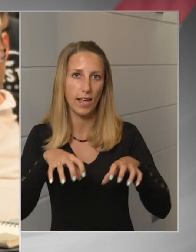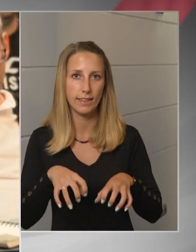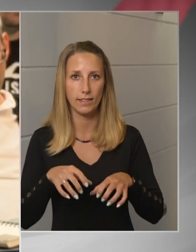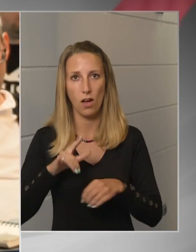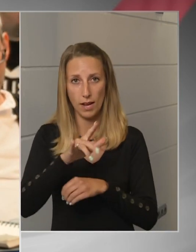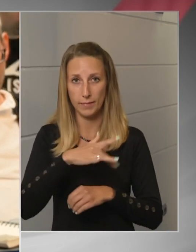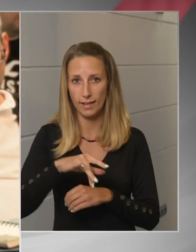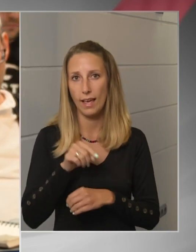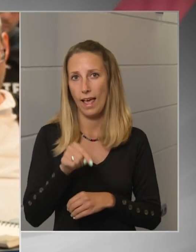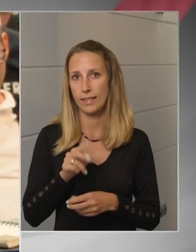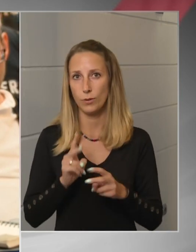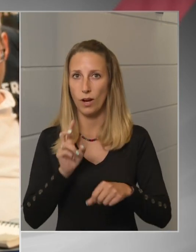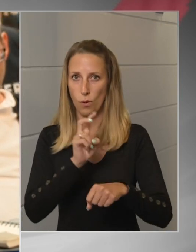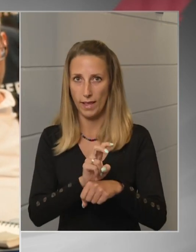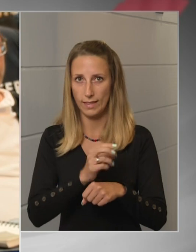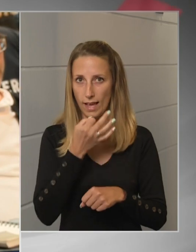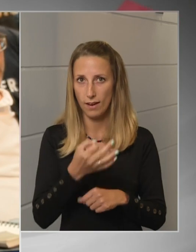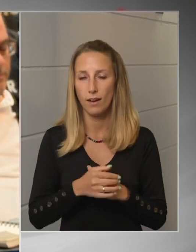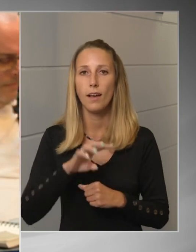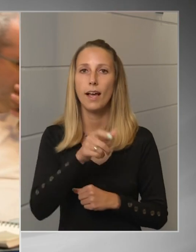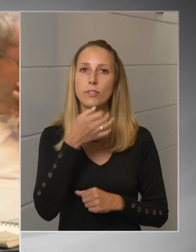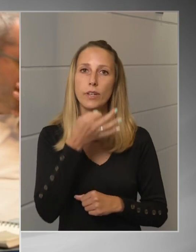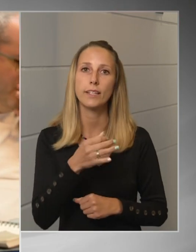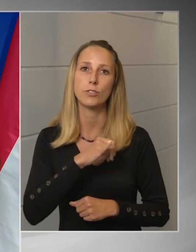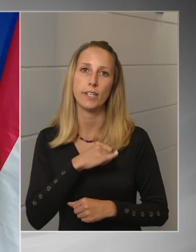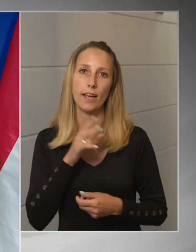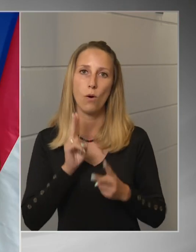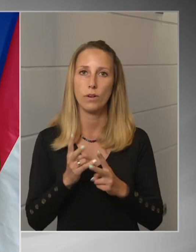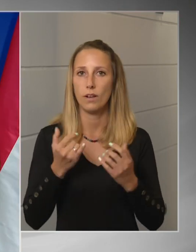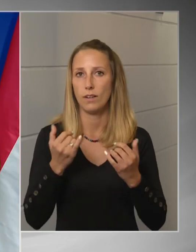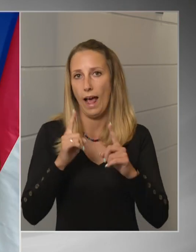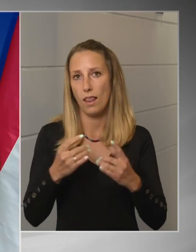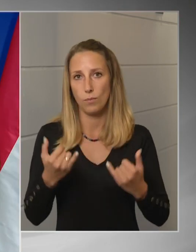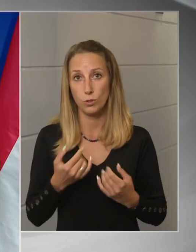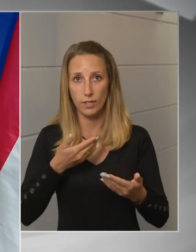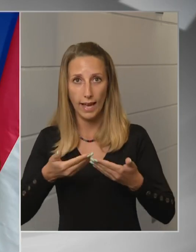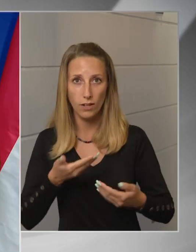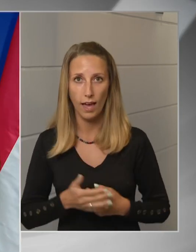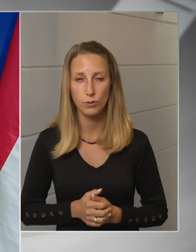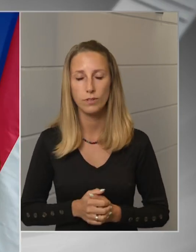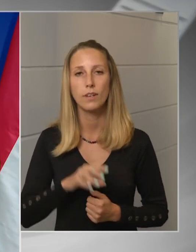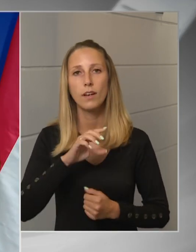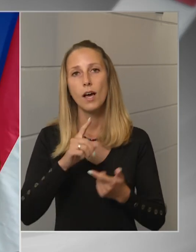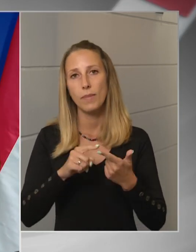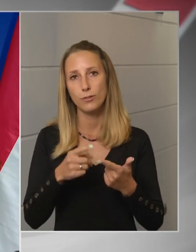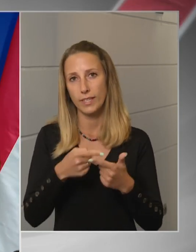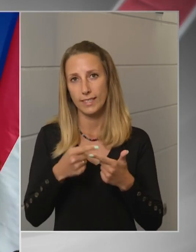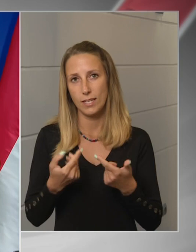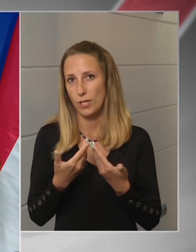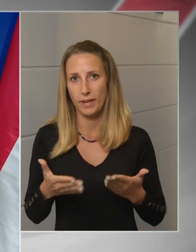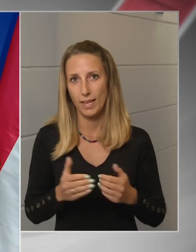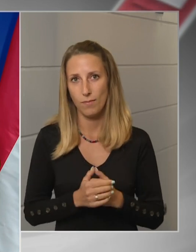kommentálja? De első kérdés is érdekelne, hogy most hogyan állnak a tárgyalások. A második részét semmiképpen nem